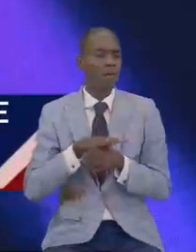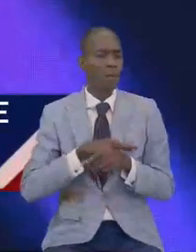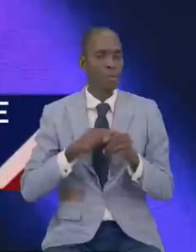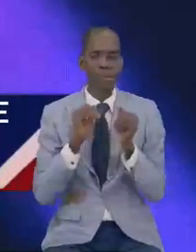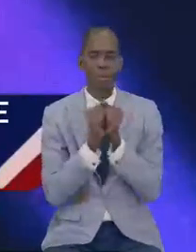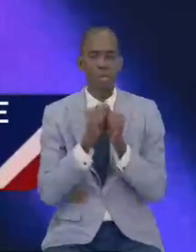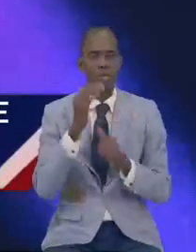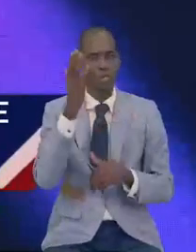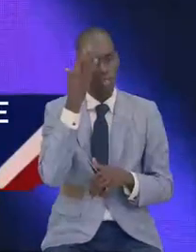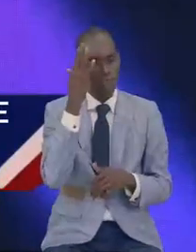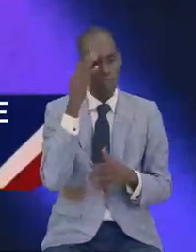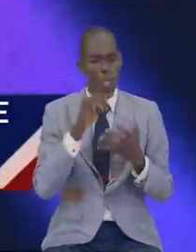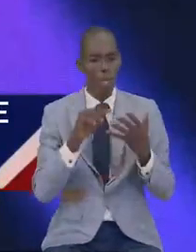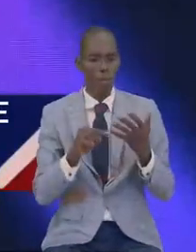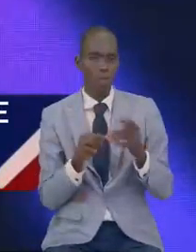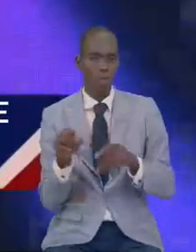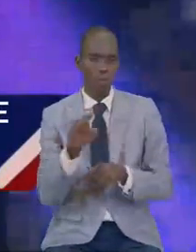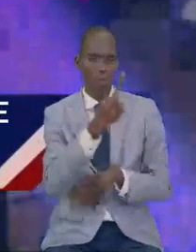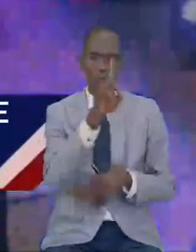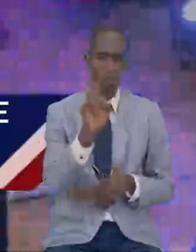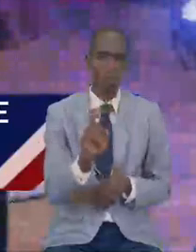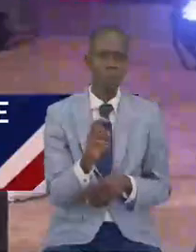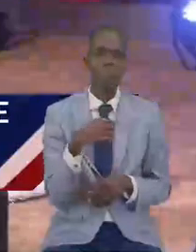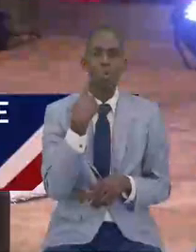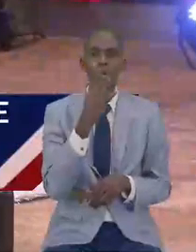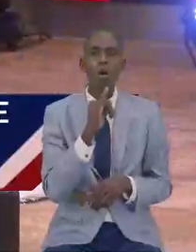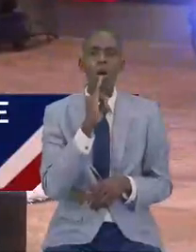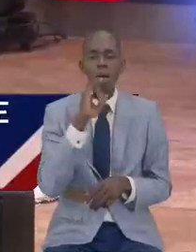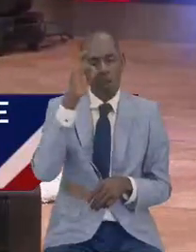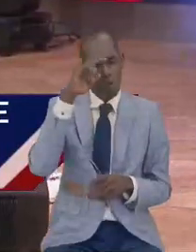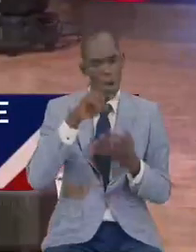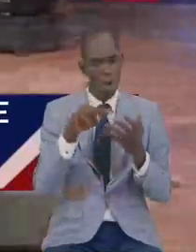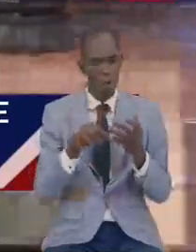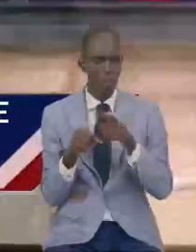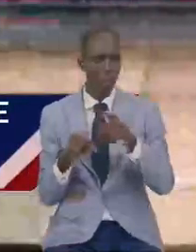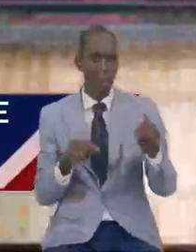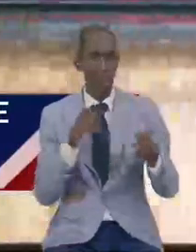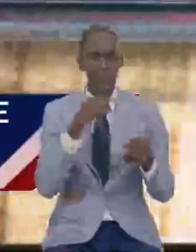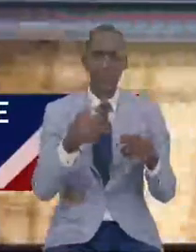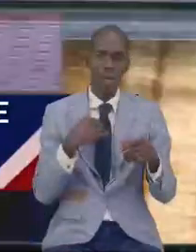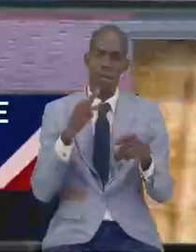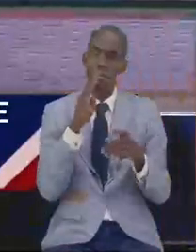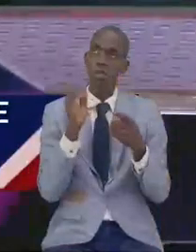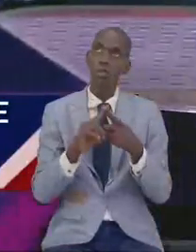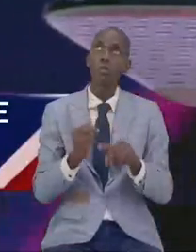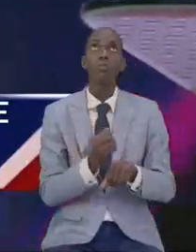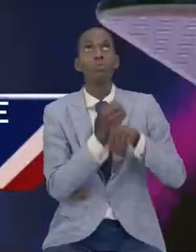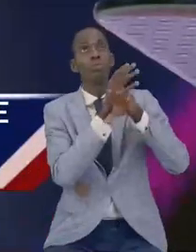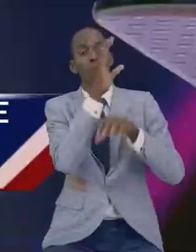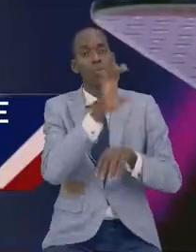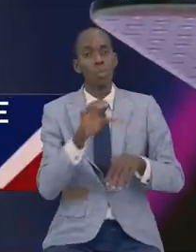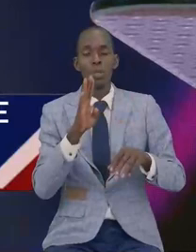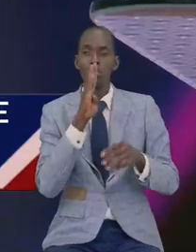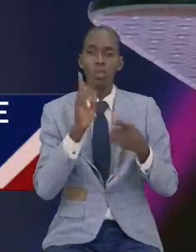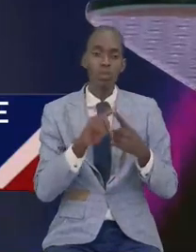Lequel d'entre vous est sage et intelligent? Lequel d'entre vous est sage et intelligent? Tu as été au calvaire, à